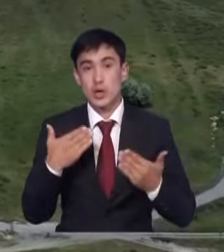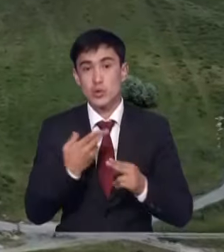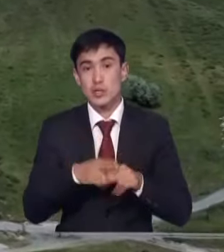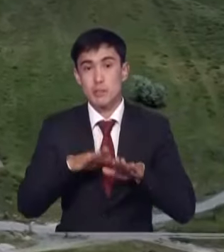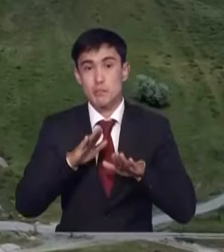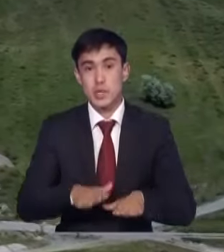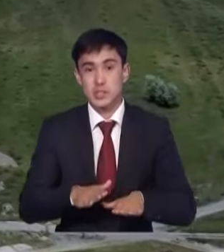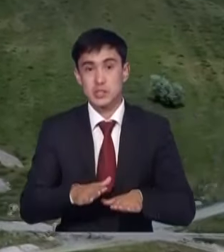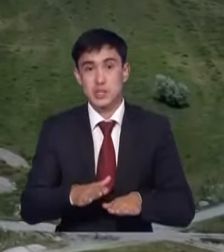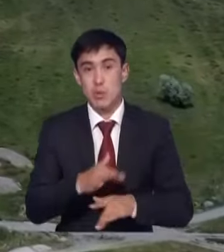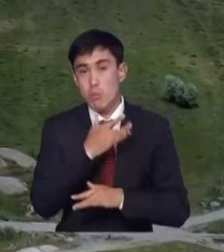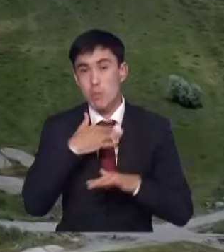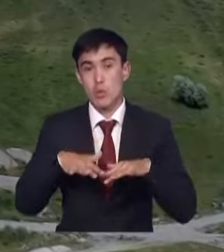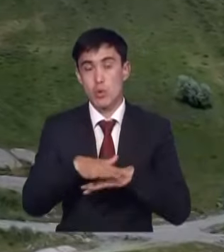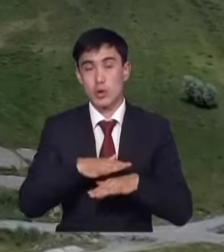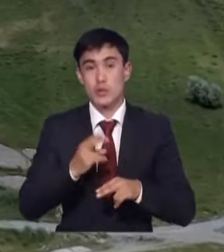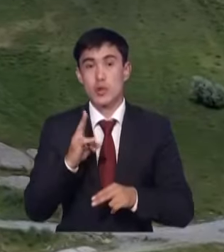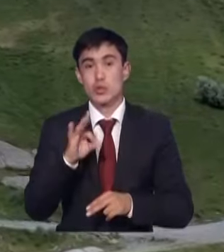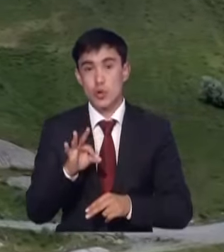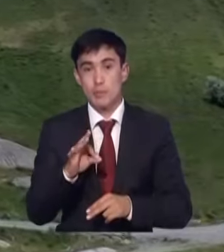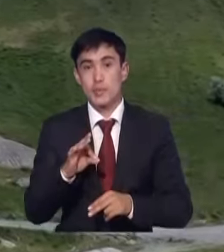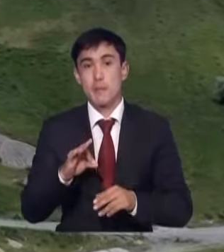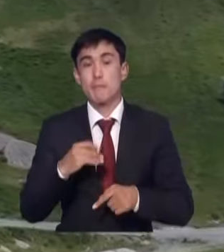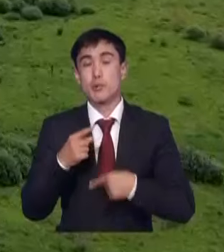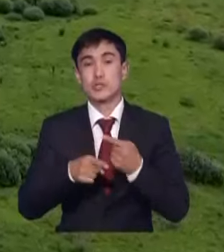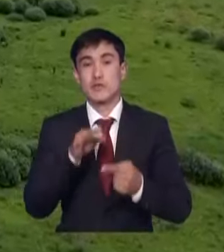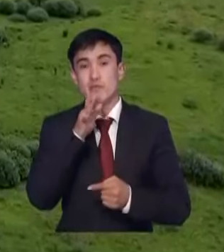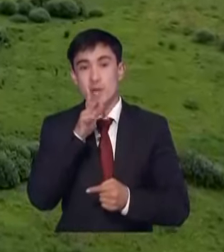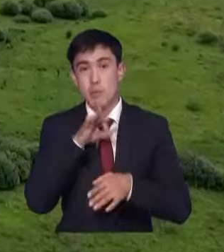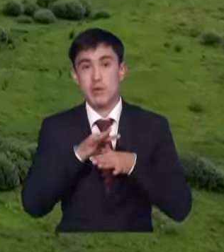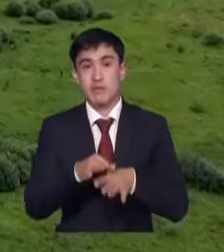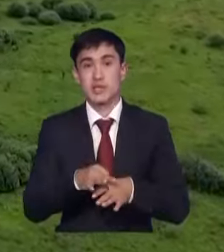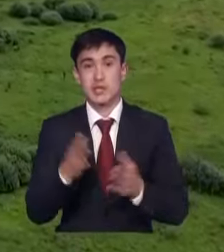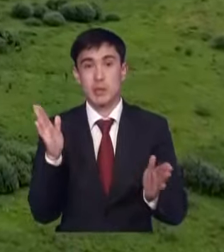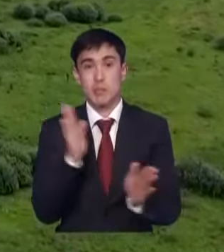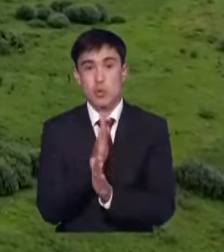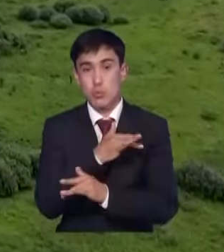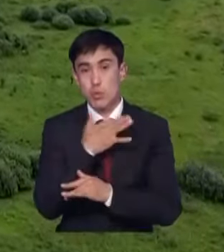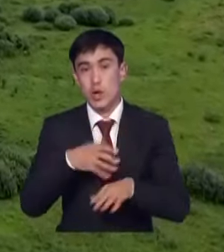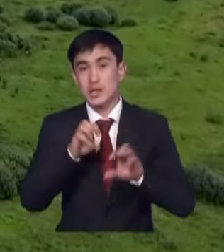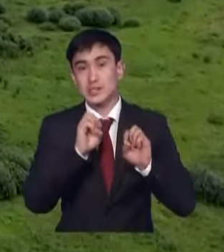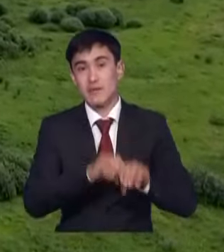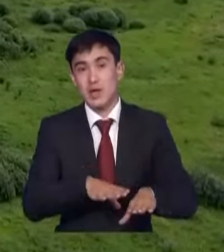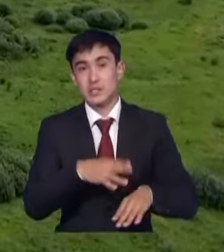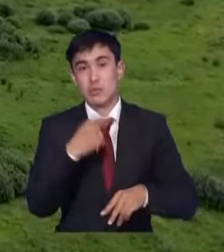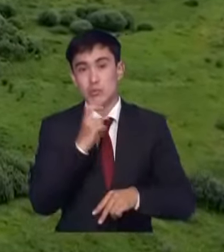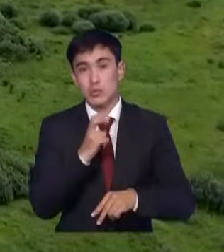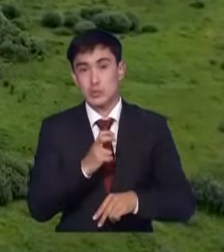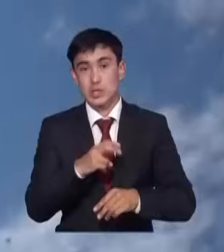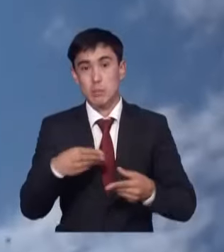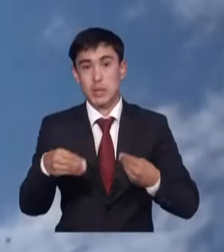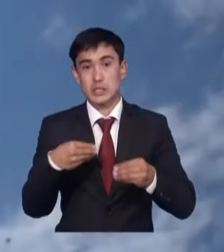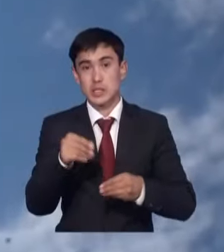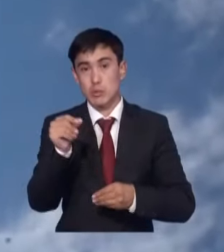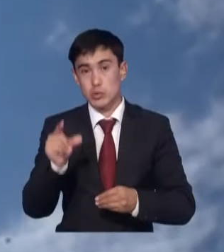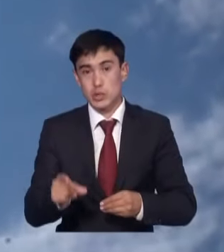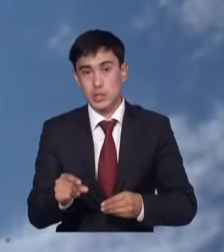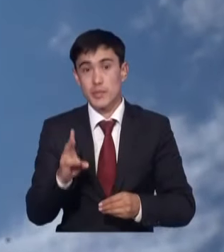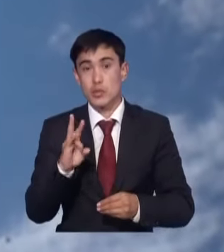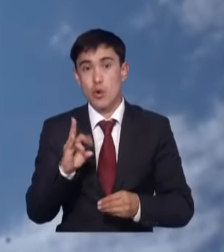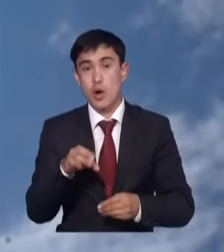отдохнуть в этой местности довольно много. Однако после времяпровождения на природе многие оставляют за собой мусор и пластиковые